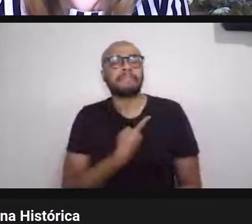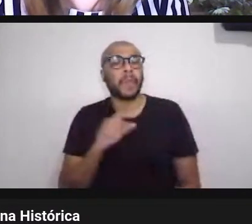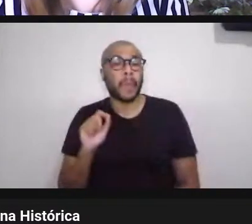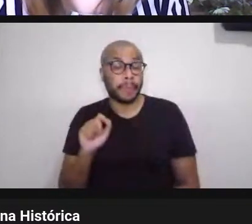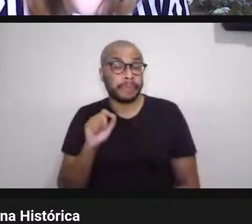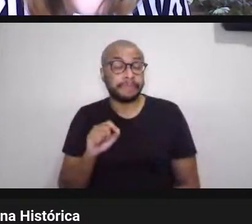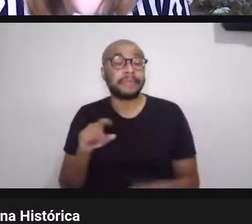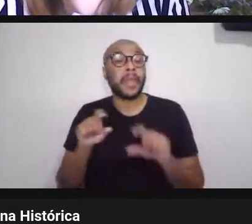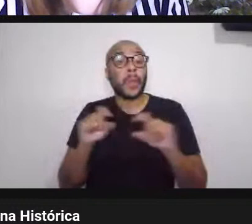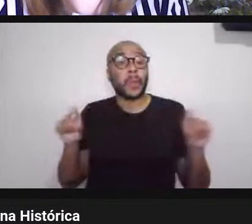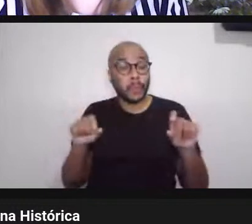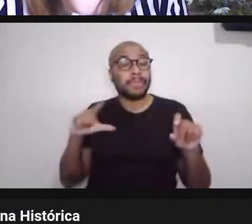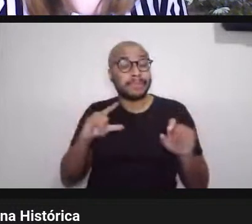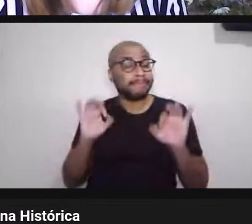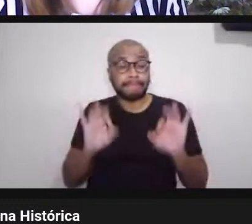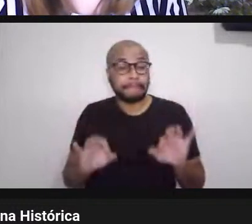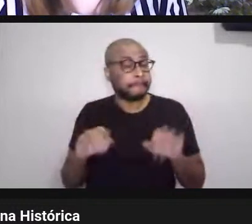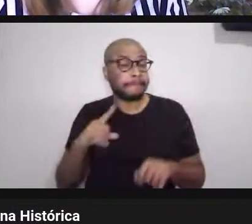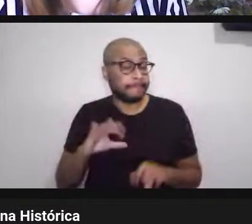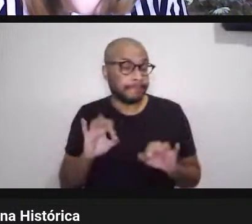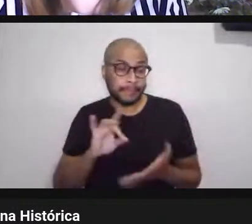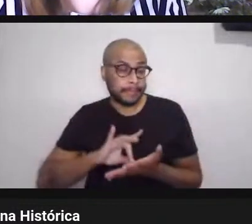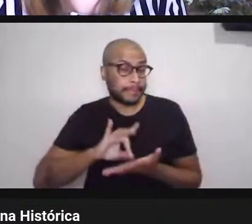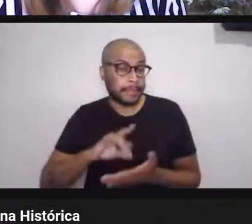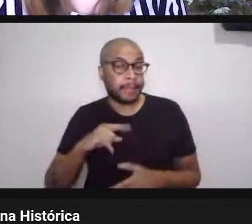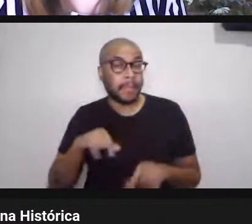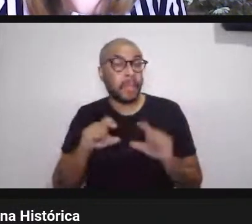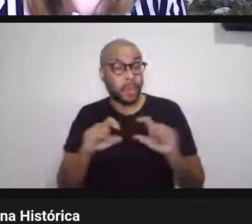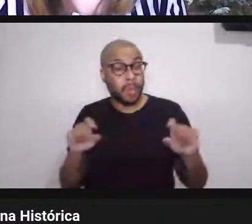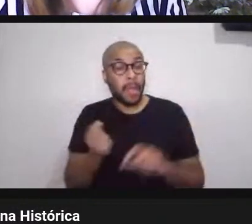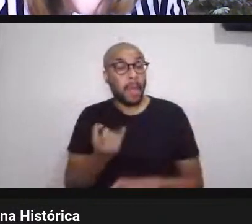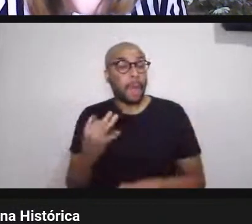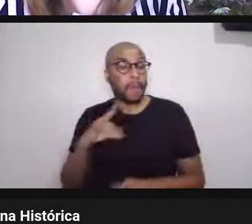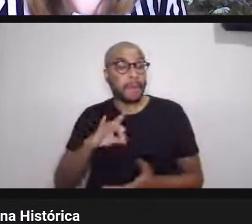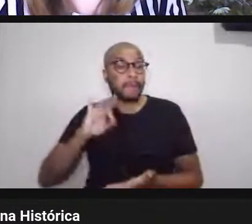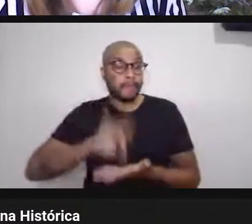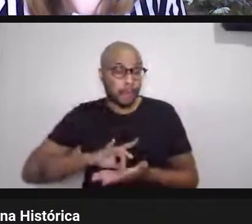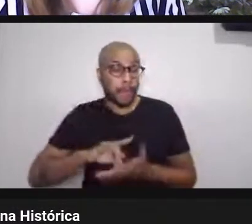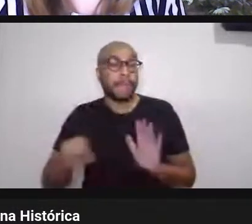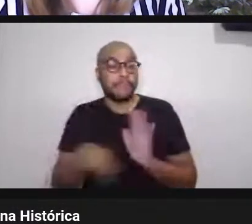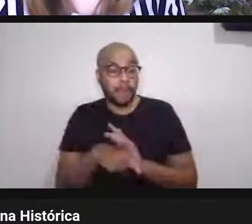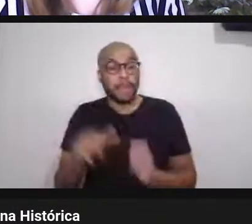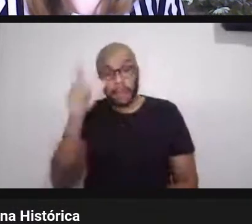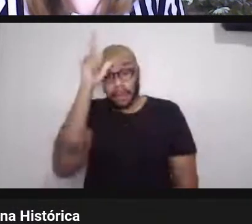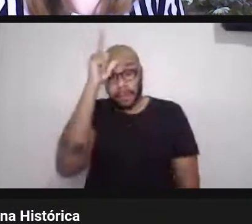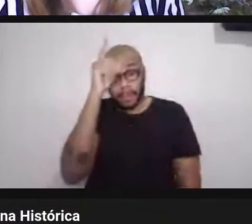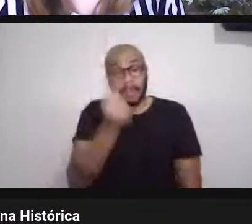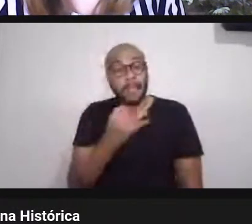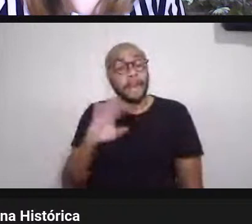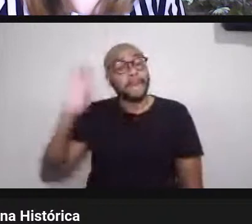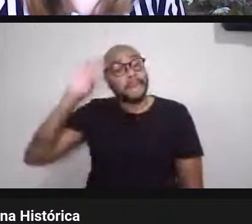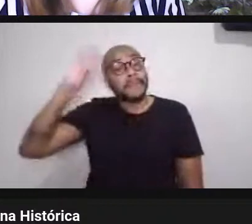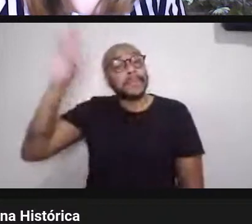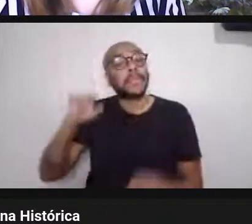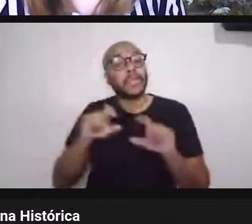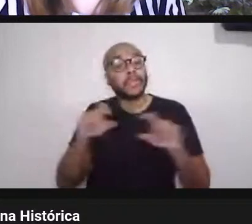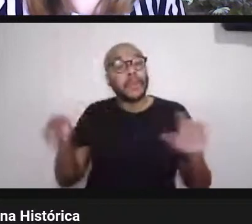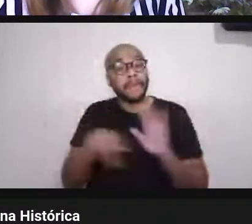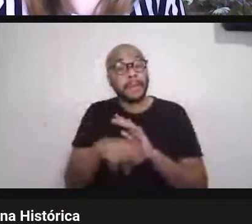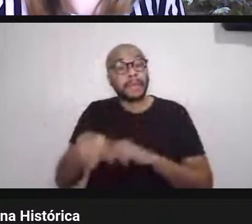os sobrenomes, com certeza, têm os sobrenomes de origem tcheca ou de origem alemã, e que especialmente os sobrenomes de origem